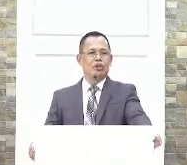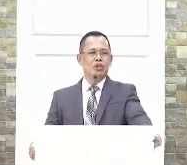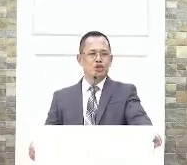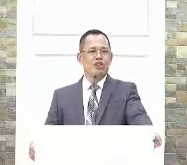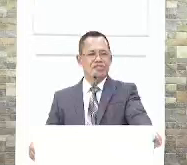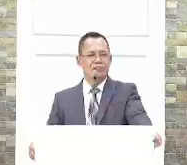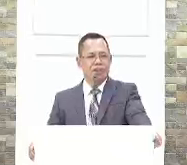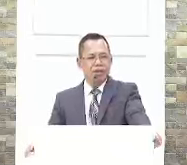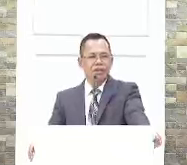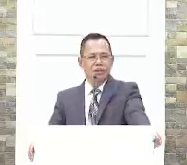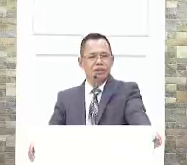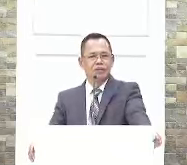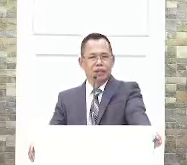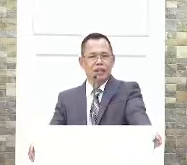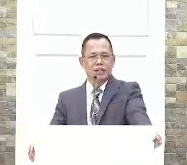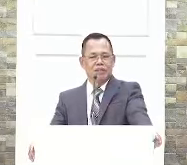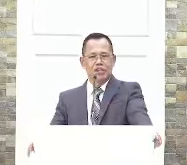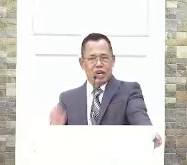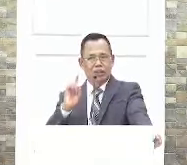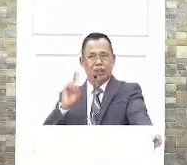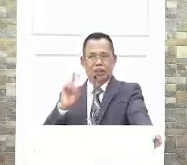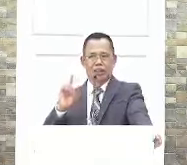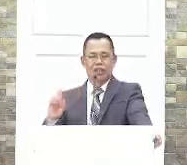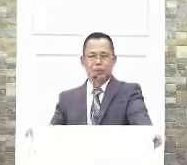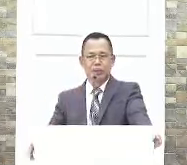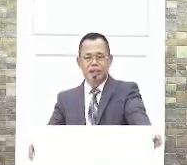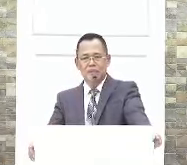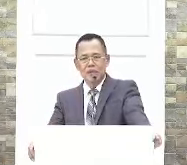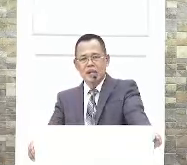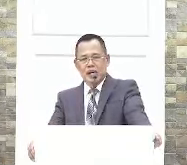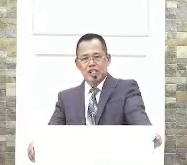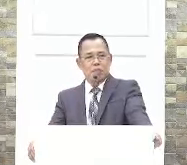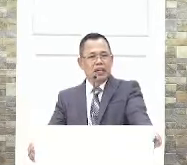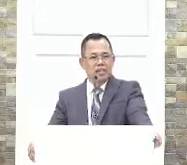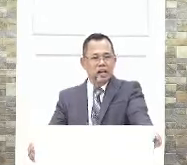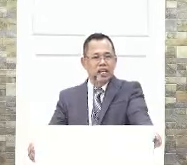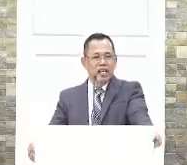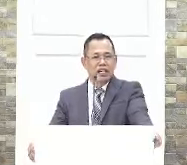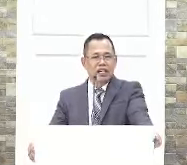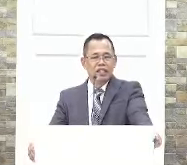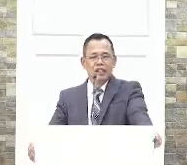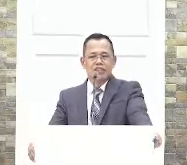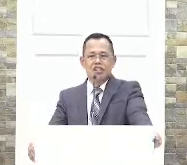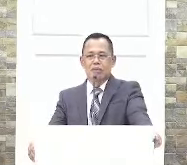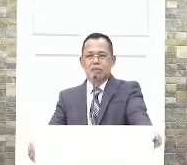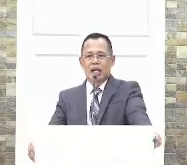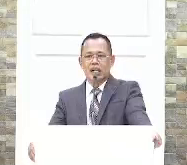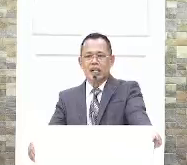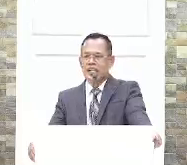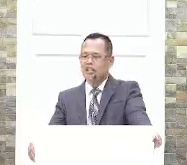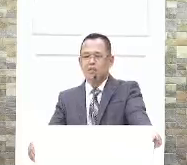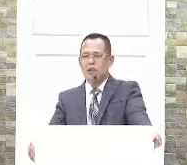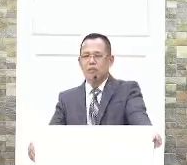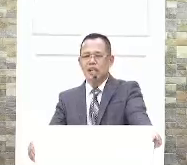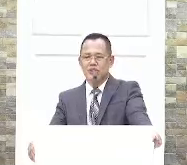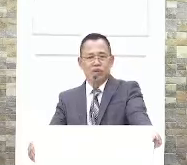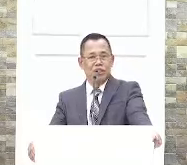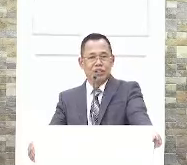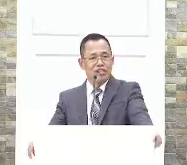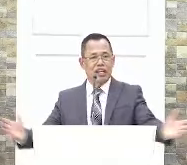character to enjoy something ha it takes character tandaan niyo po yan kasi pag nasanay ka na sa isang bagay hindi mo na